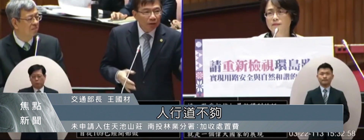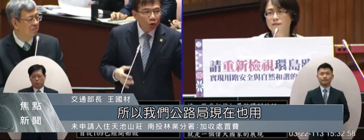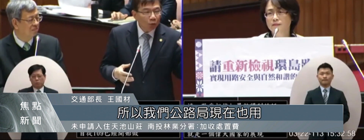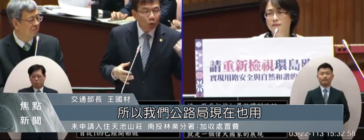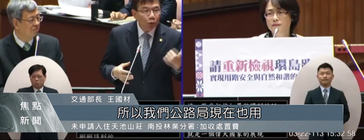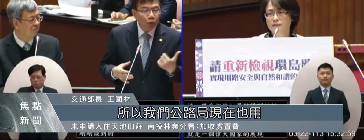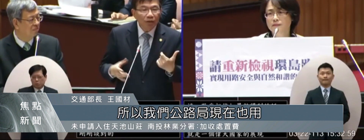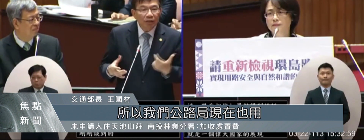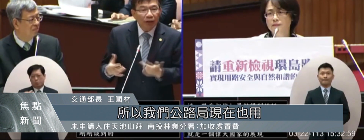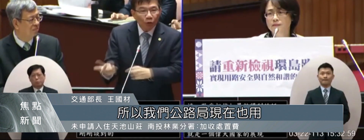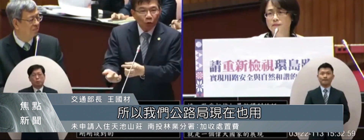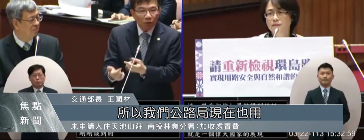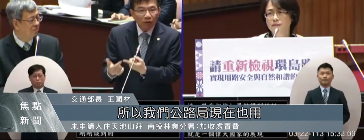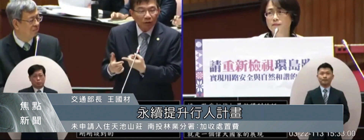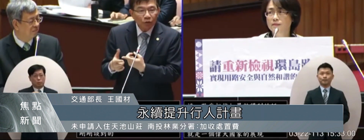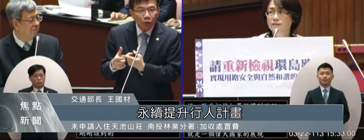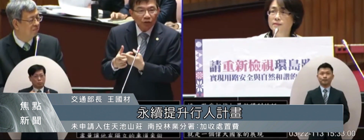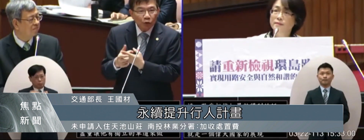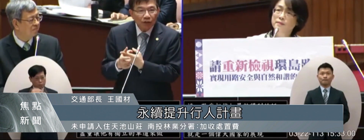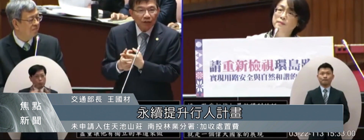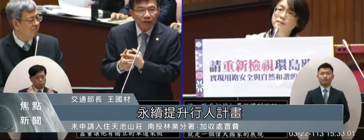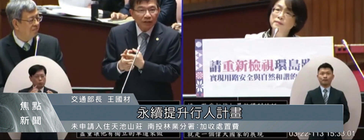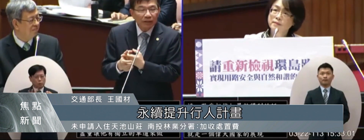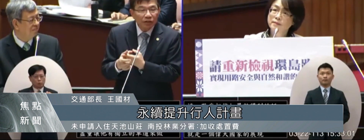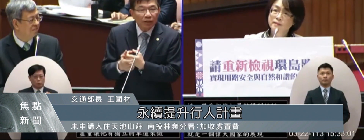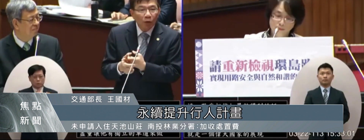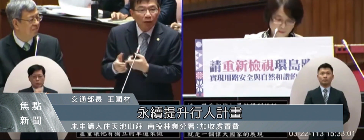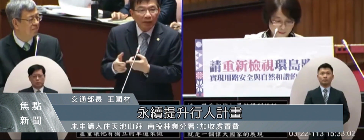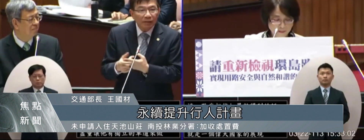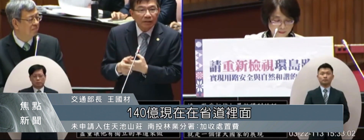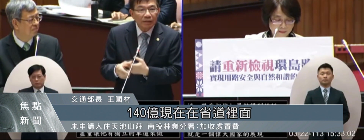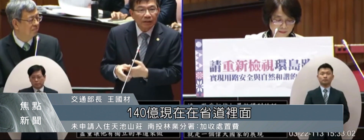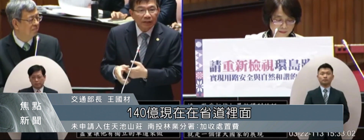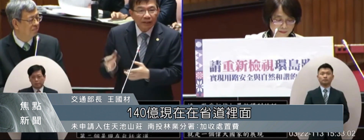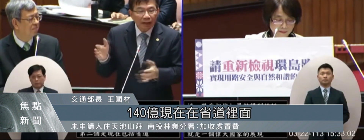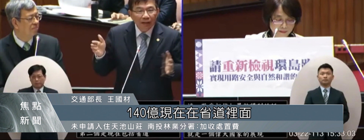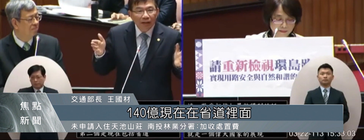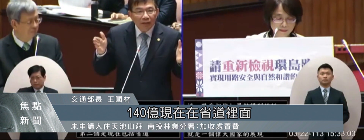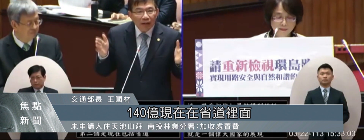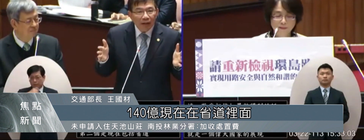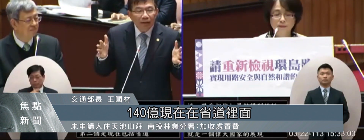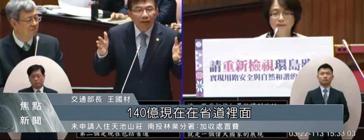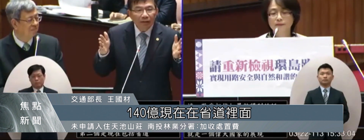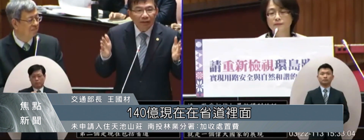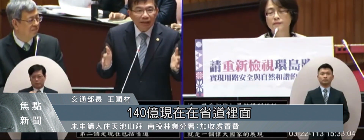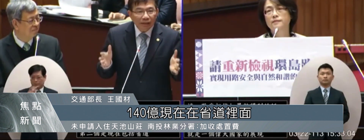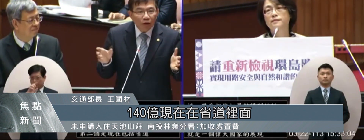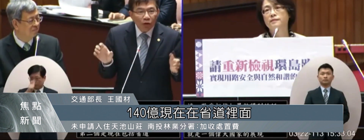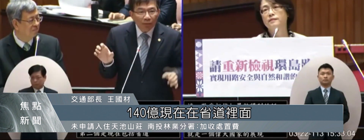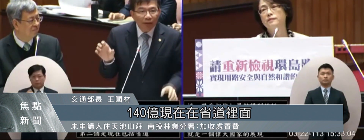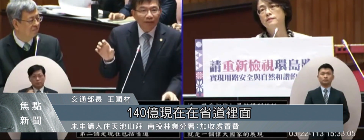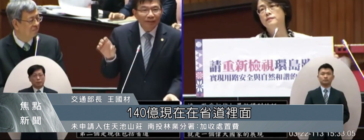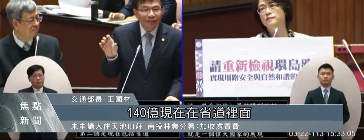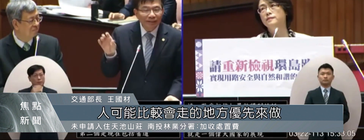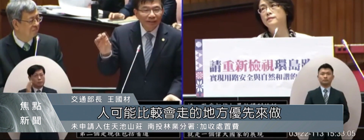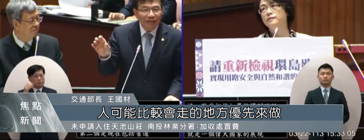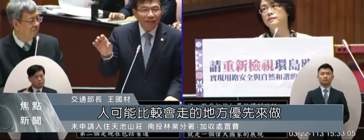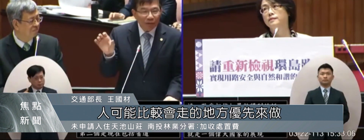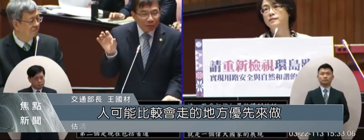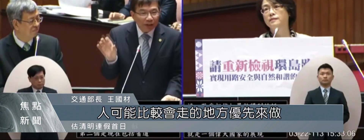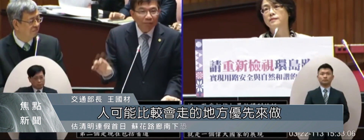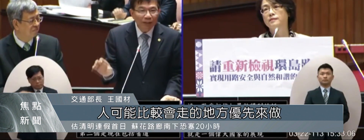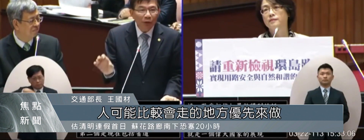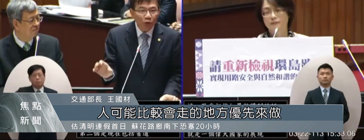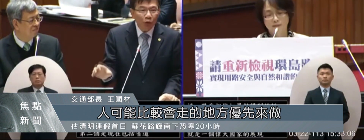够，所以我们公路局现在也用永续提升行人计划140亿，现在在这个省道里面，